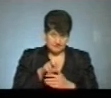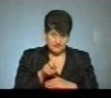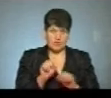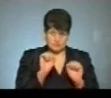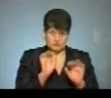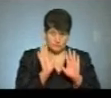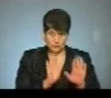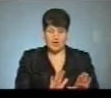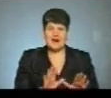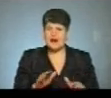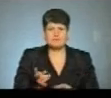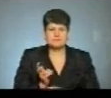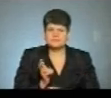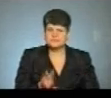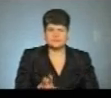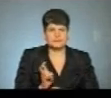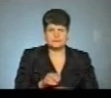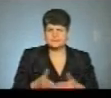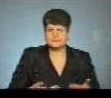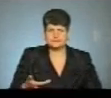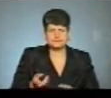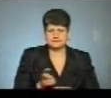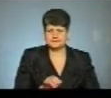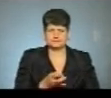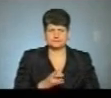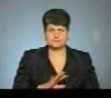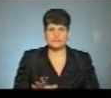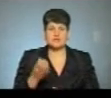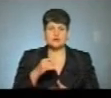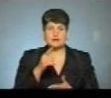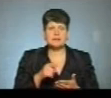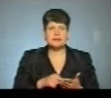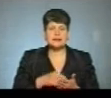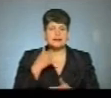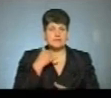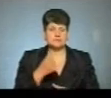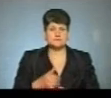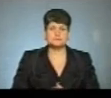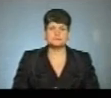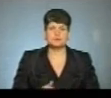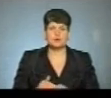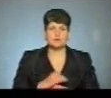потрібно. Ці розміри допомог на період карантину будуть продовжені. І маємо ще одне запитання від глядачів. Доброго вечора.